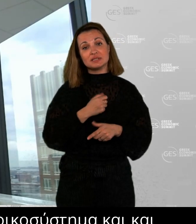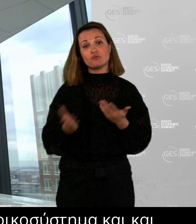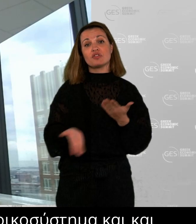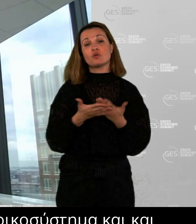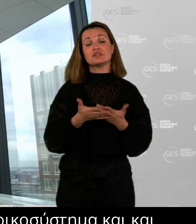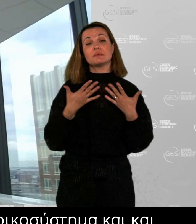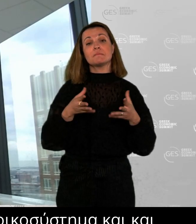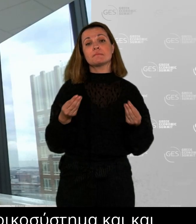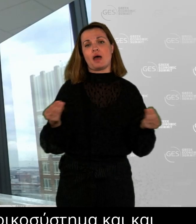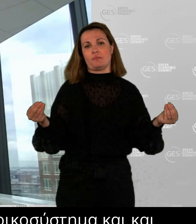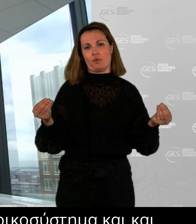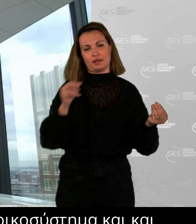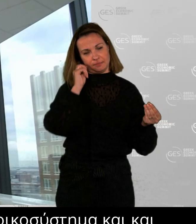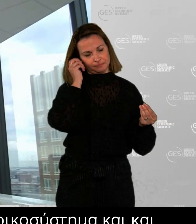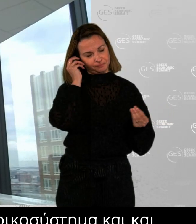επιτυχία για τη χώρα και για